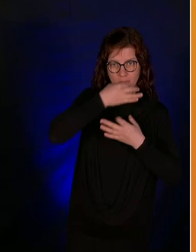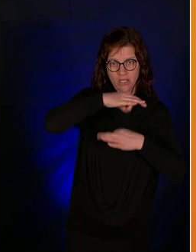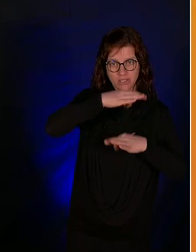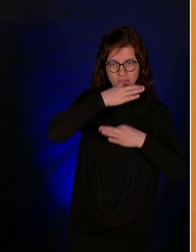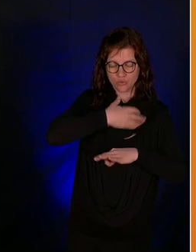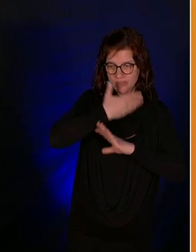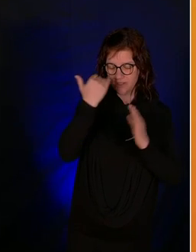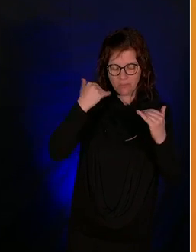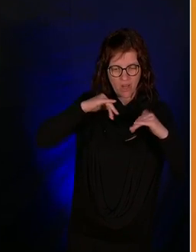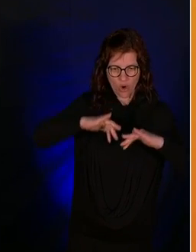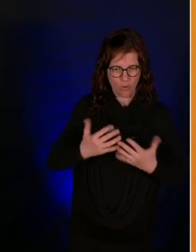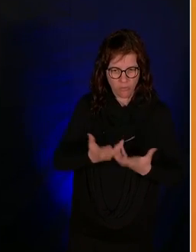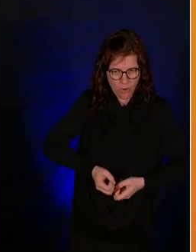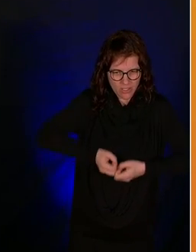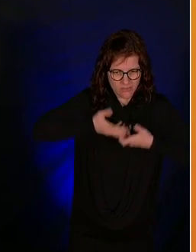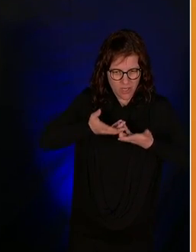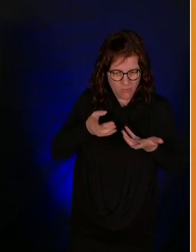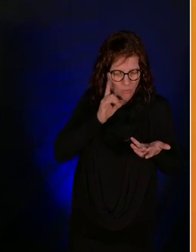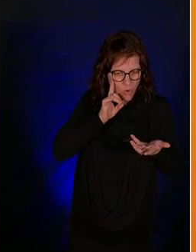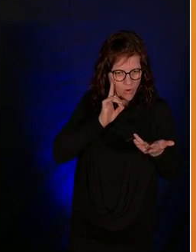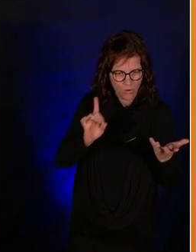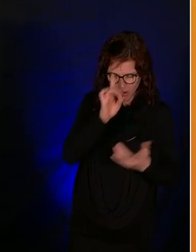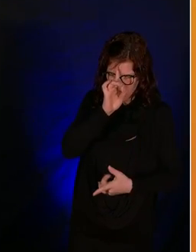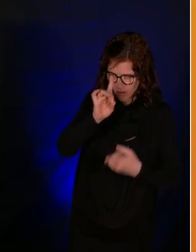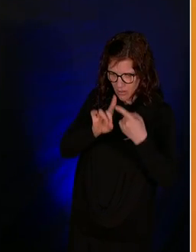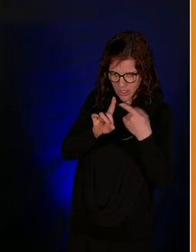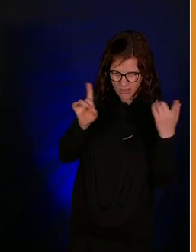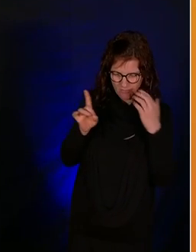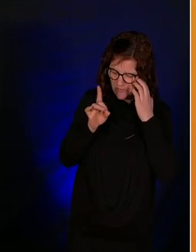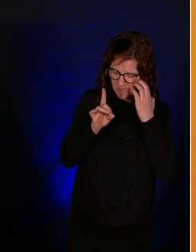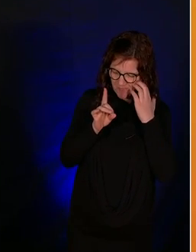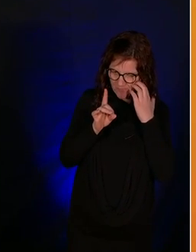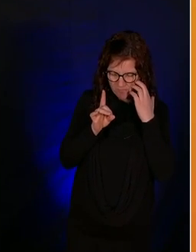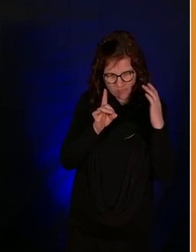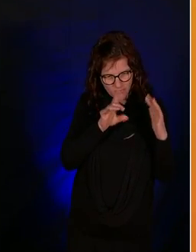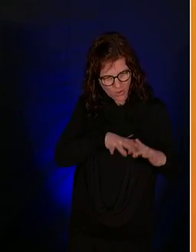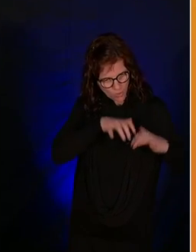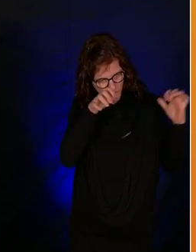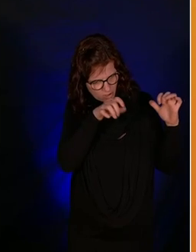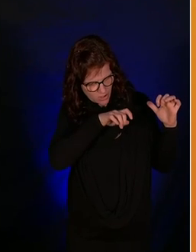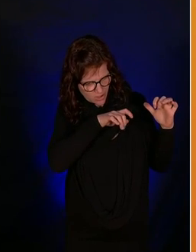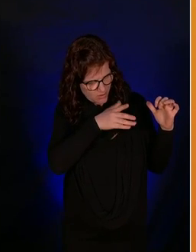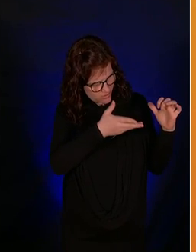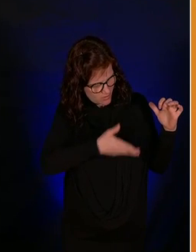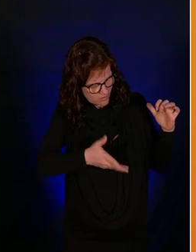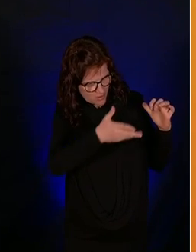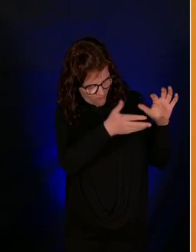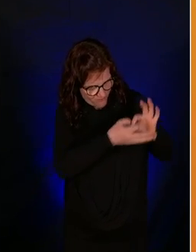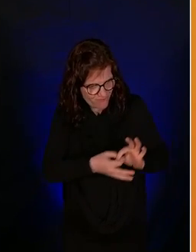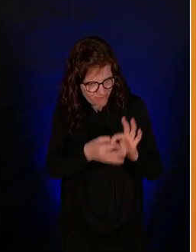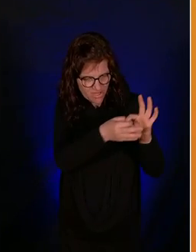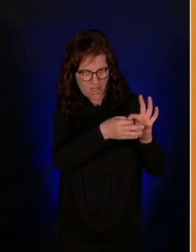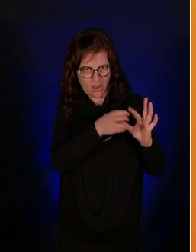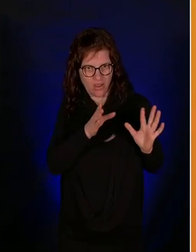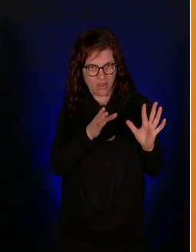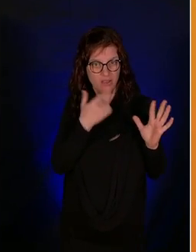trop comment l'orienter, mon discours, parce que le but, effectivement, de sortir de ce congrès, c'est de fédérer. C'est effectivement, on est dans un